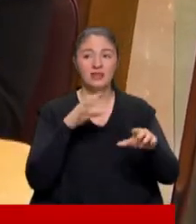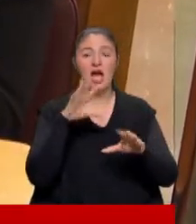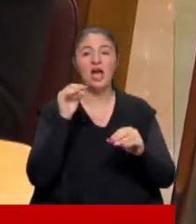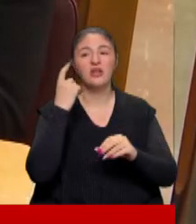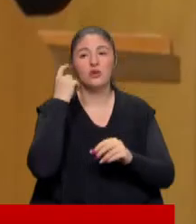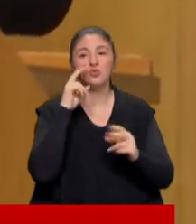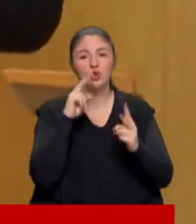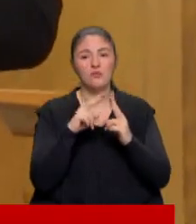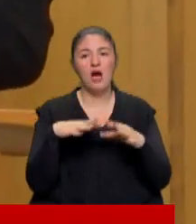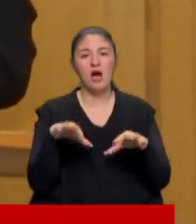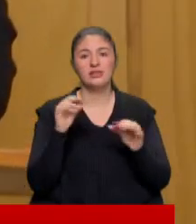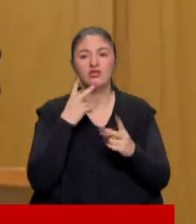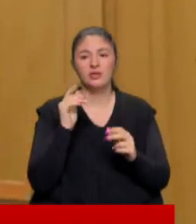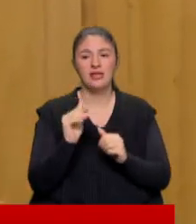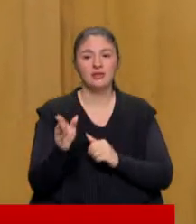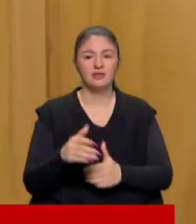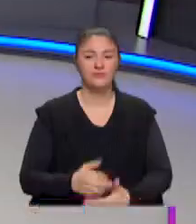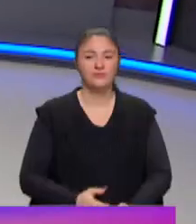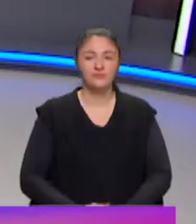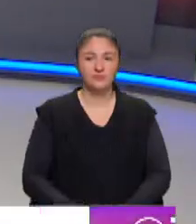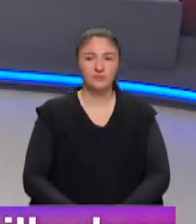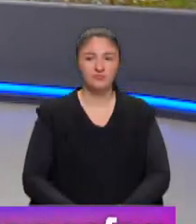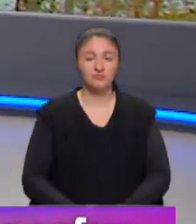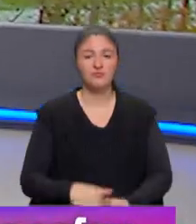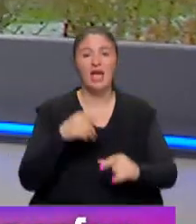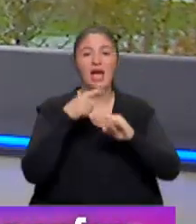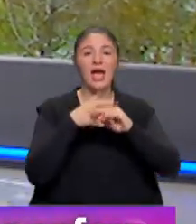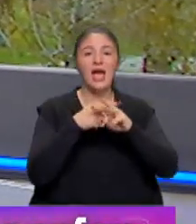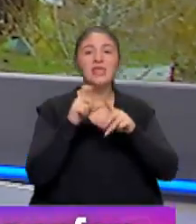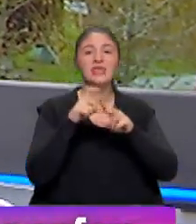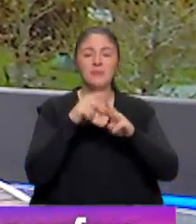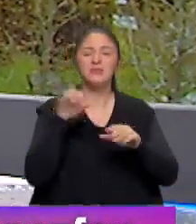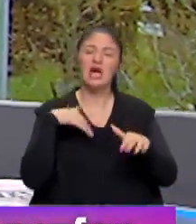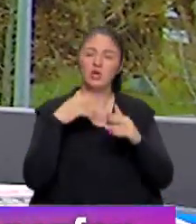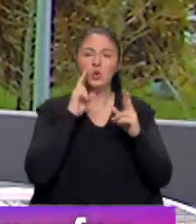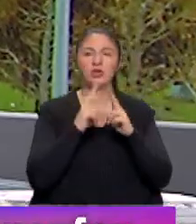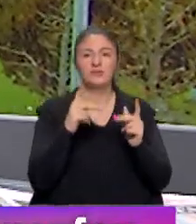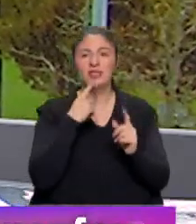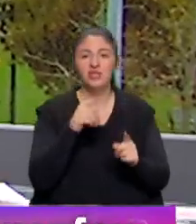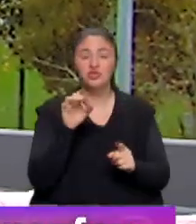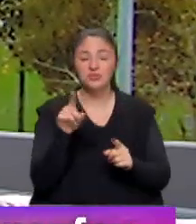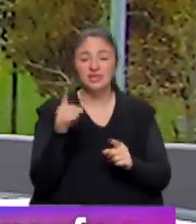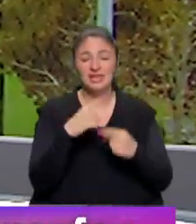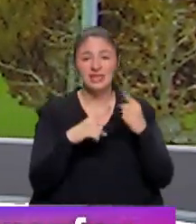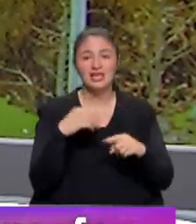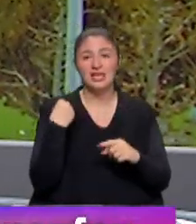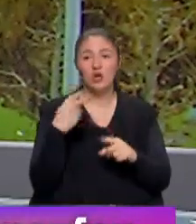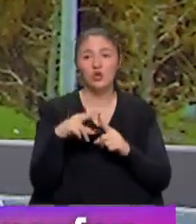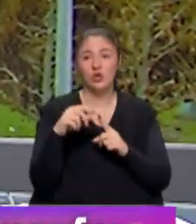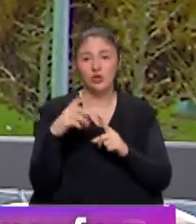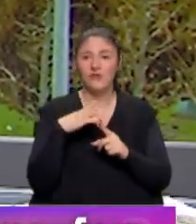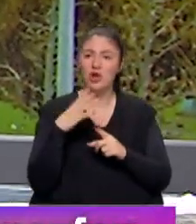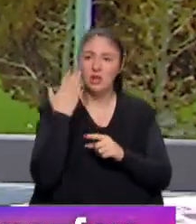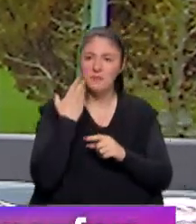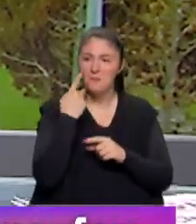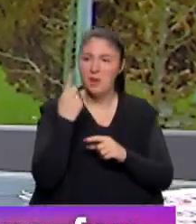herkesle görüşmeye hazırız açıklaması geldi. HDP herkesle görüşmeye hazırız dedi. Şimdi siyasetten yeni notlar var.